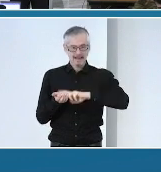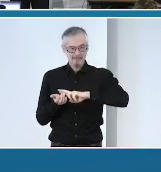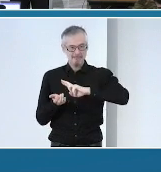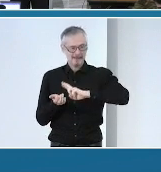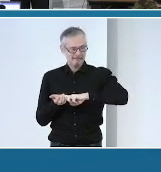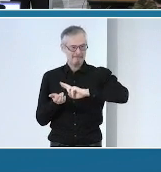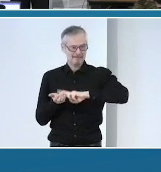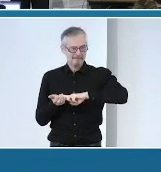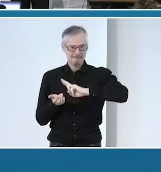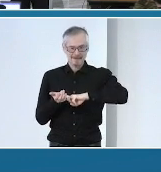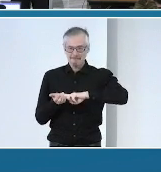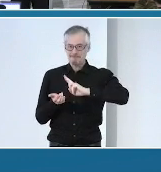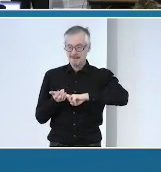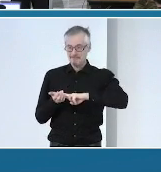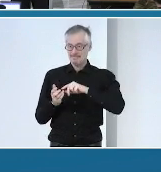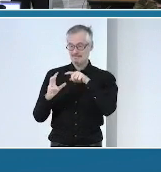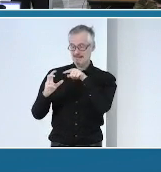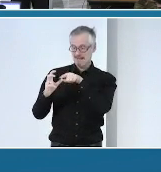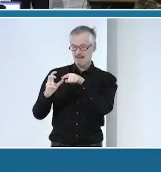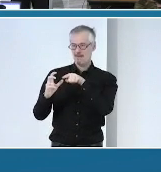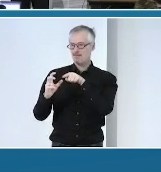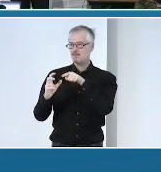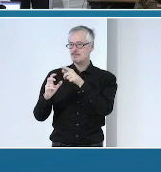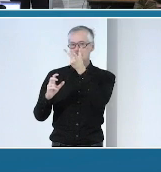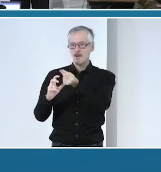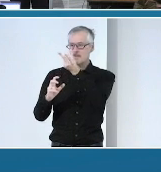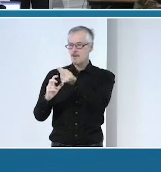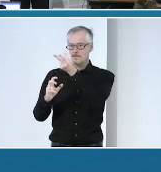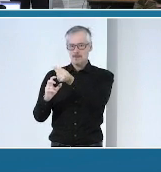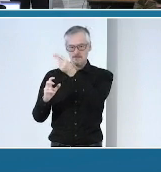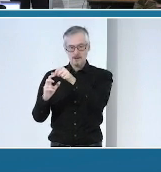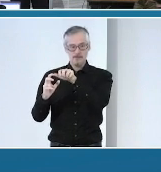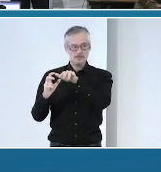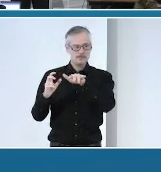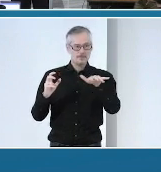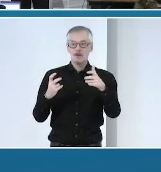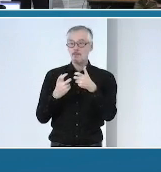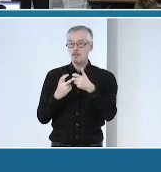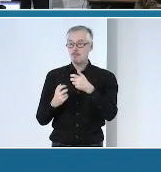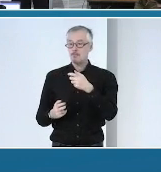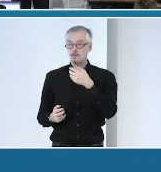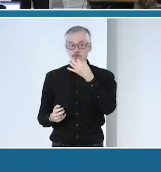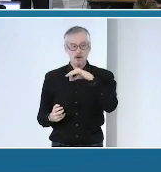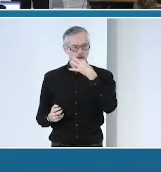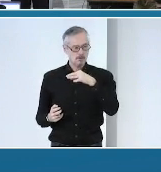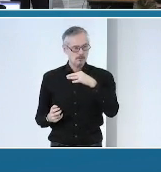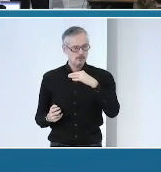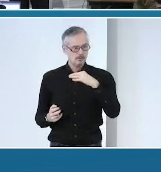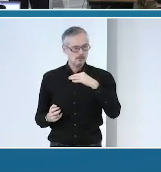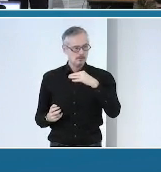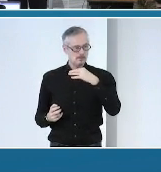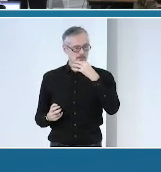information qu'on peut, par exemple, avoir le rythme de la parole. Voilà,